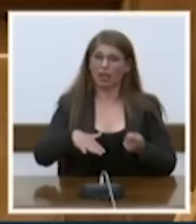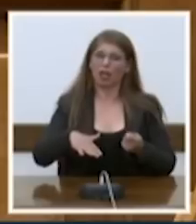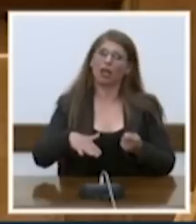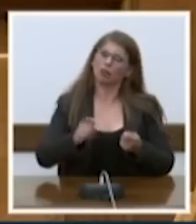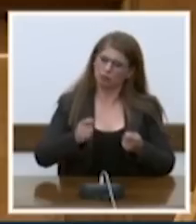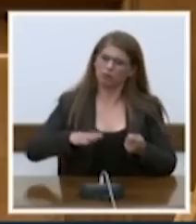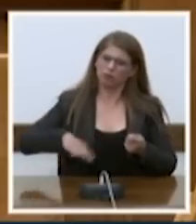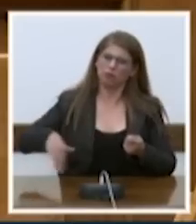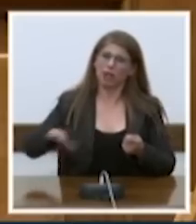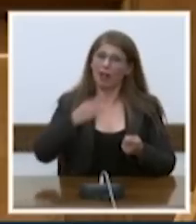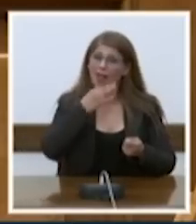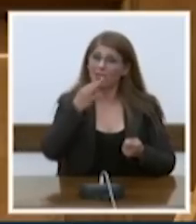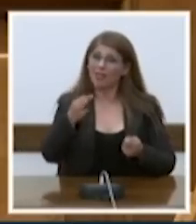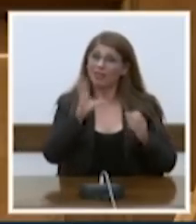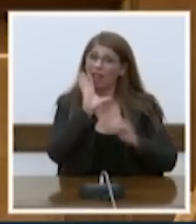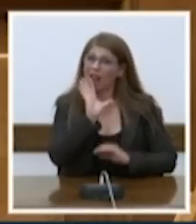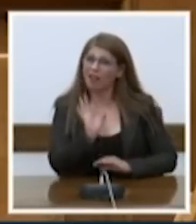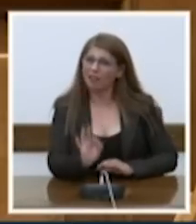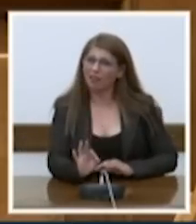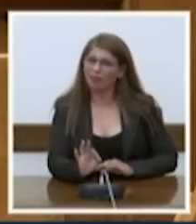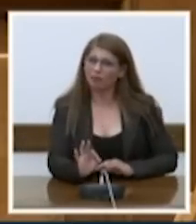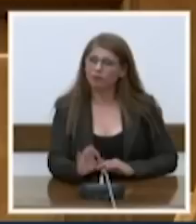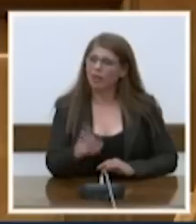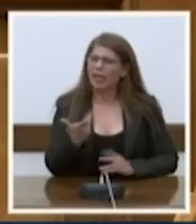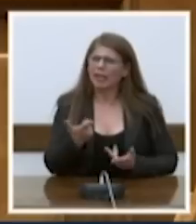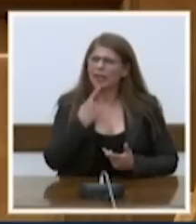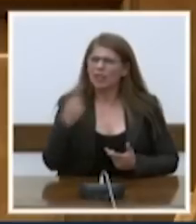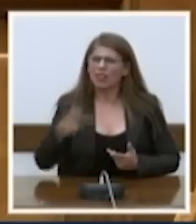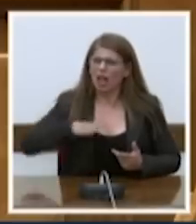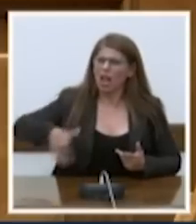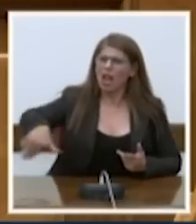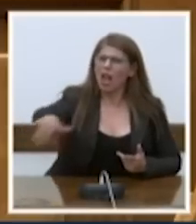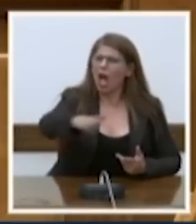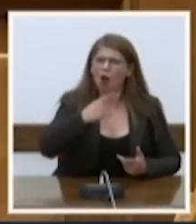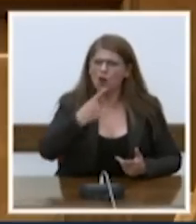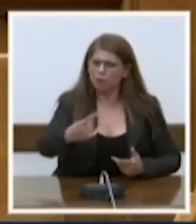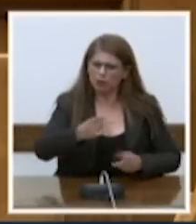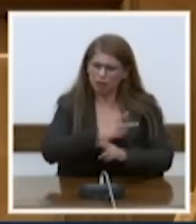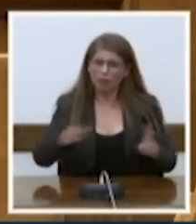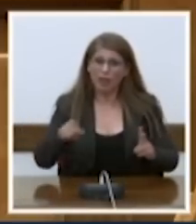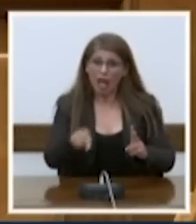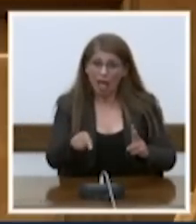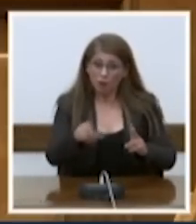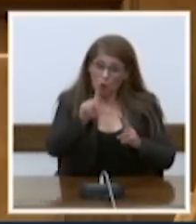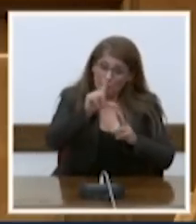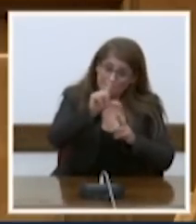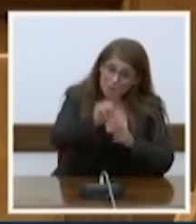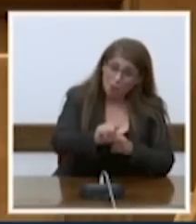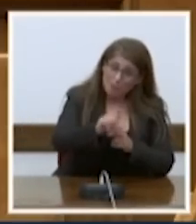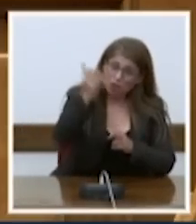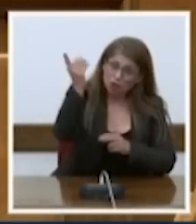τους λέτε όμως την αλήθεια. Γιατί δεν λέτε στο λαό ότι αυτό που προτείνετε είναι μικρότερους